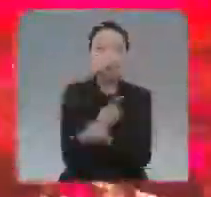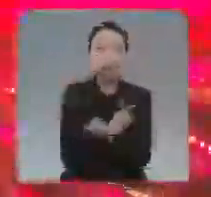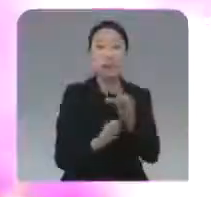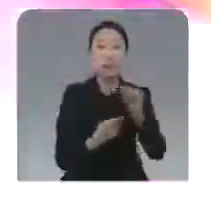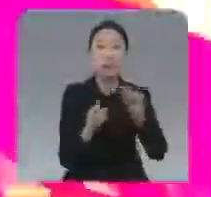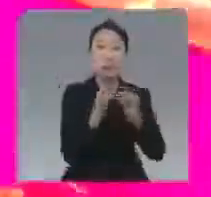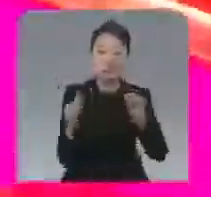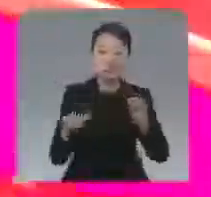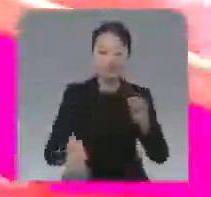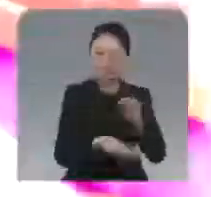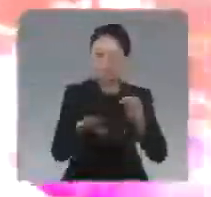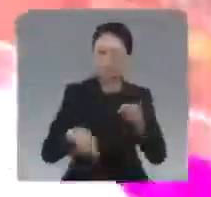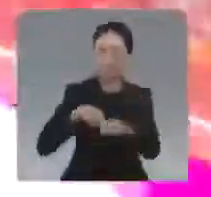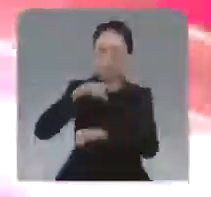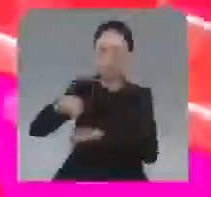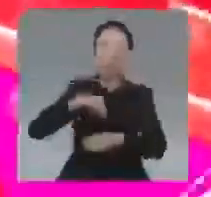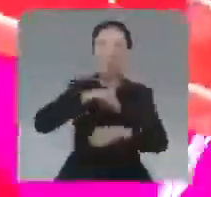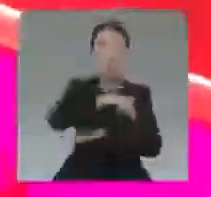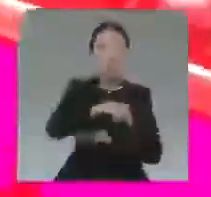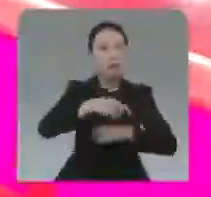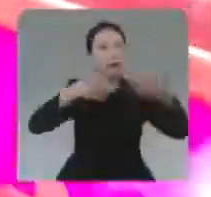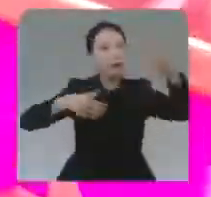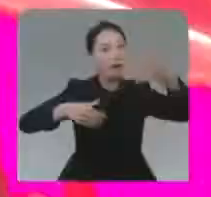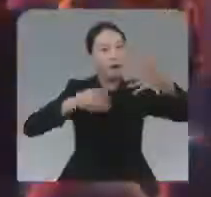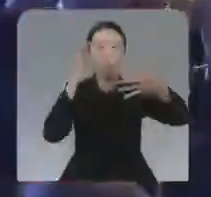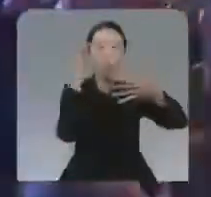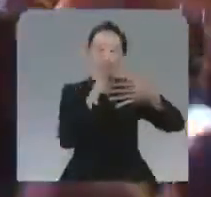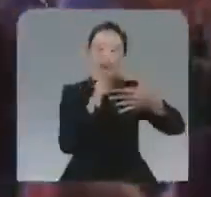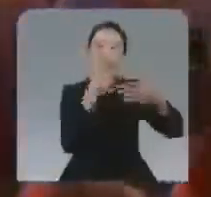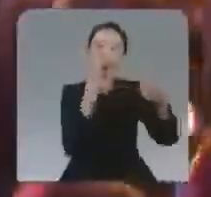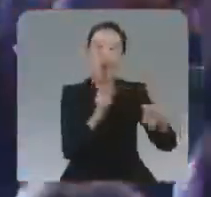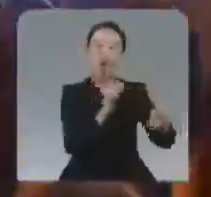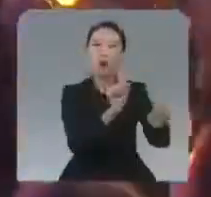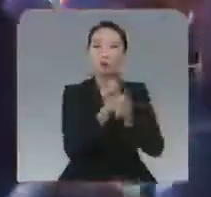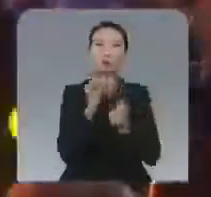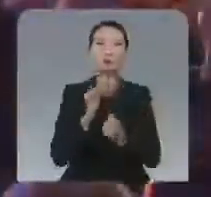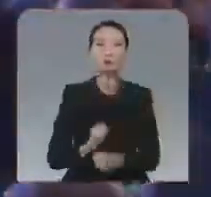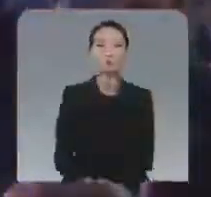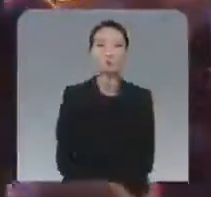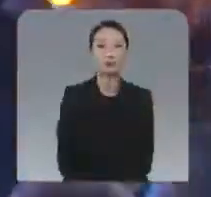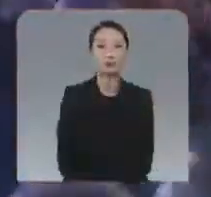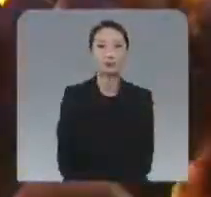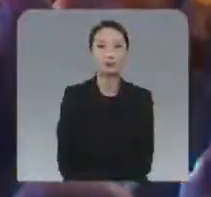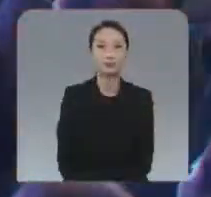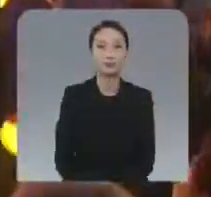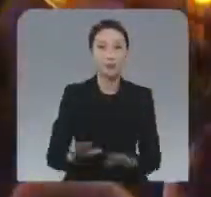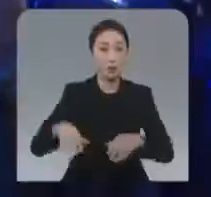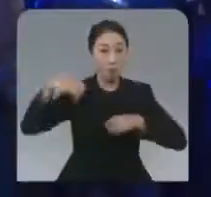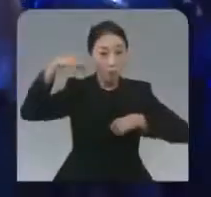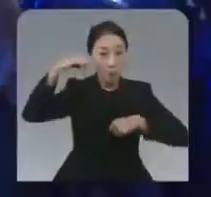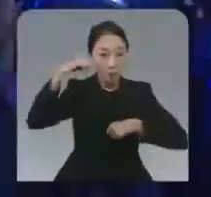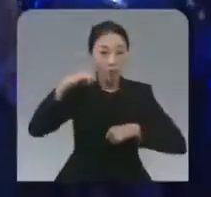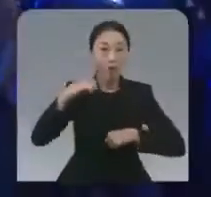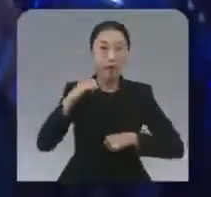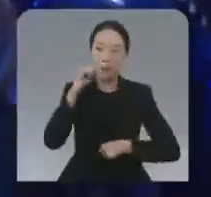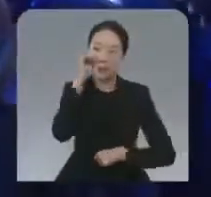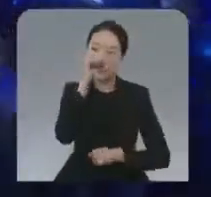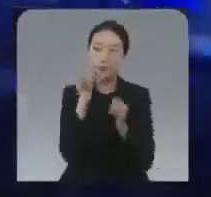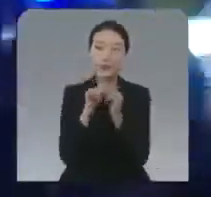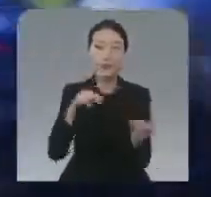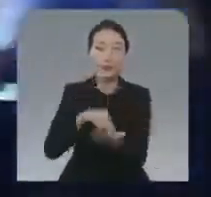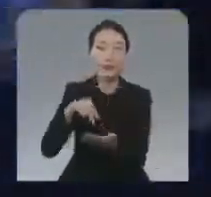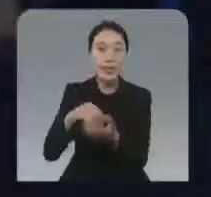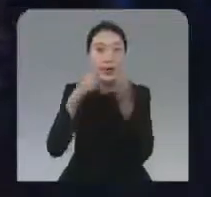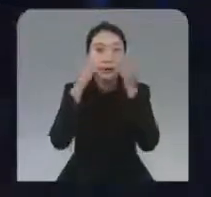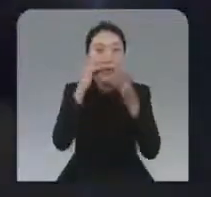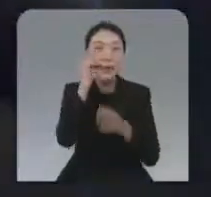đã tập trung kín tại hai địa điểm này để cùng tận hưởng sức nóng của bưởi Diễn tại buổi biểu diễn quá trình này BTS đã trình diễn cả ca khúc mới cho người hâm mộ buổi